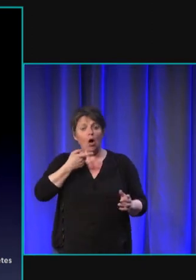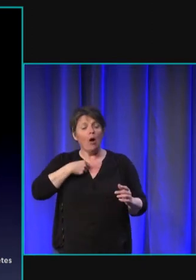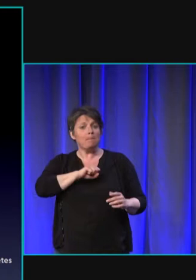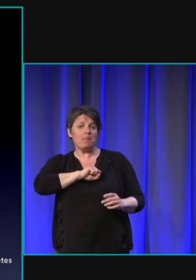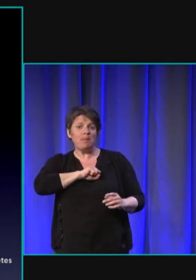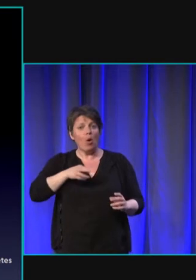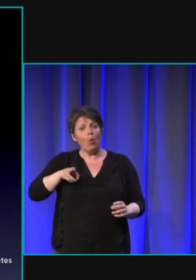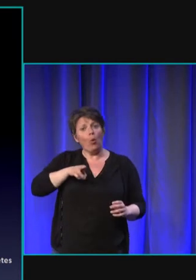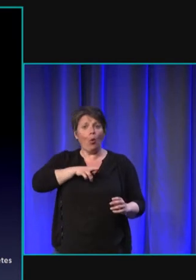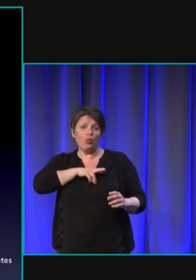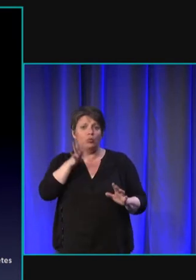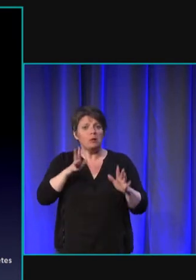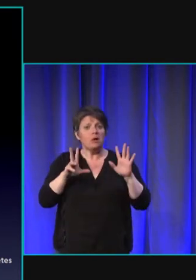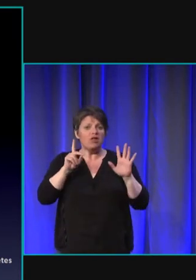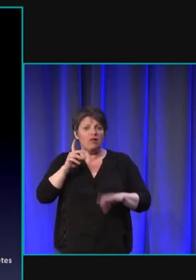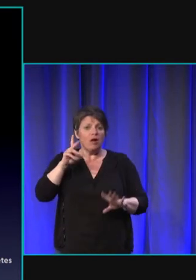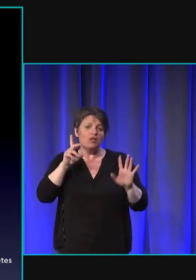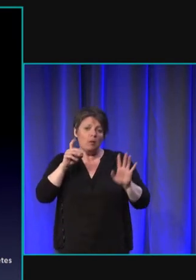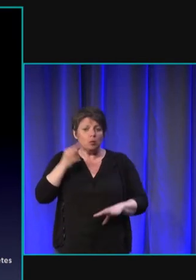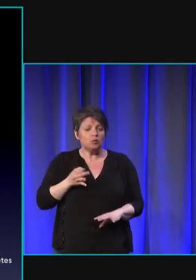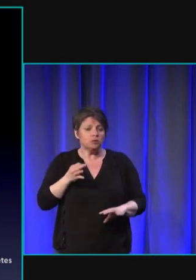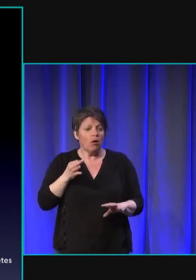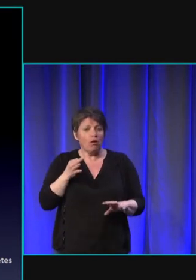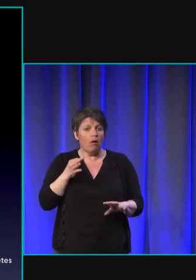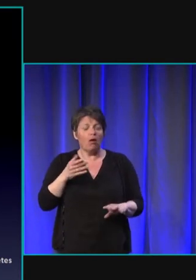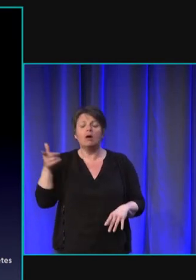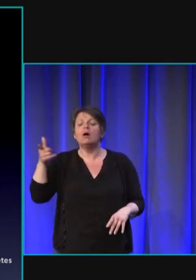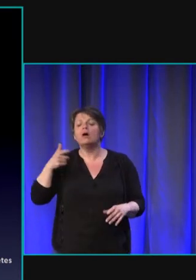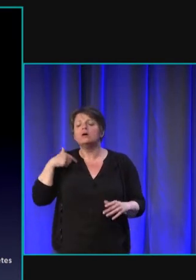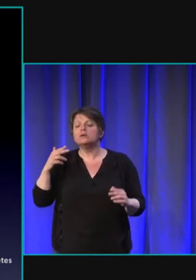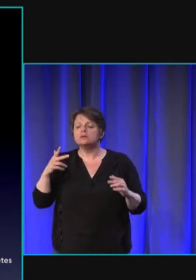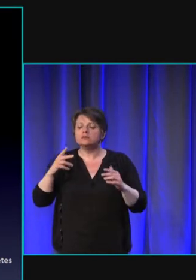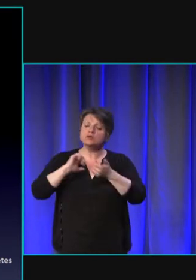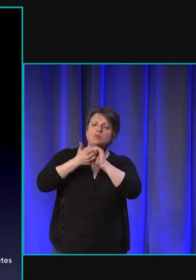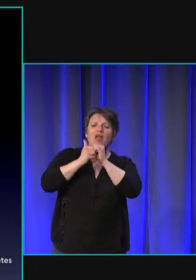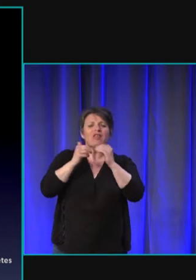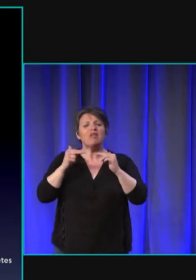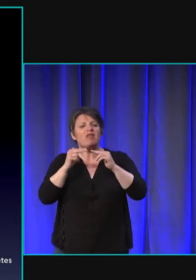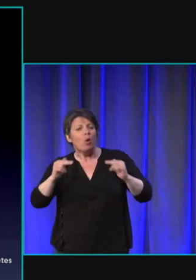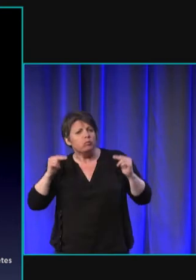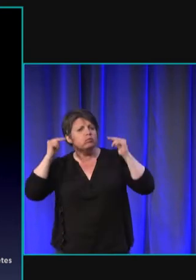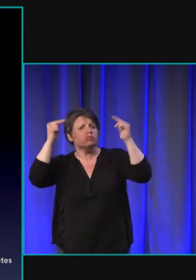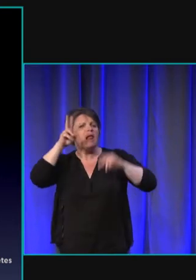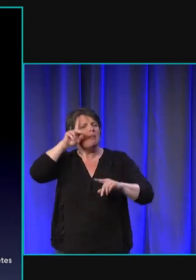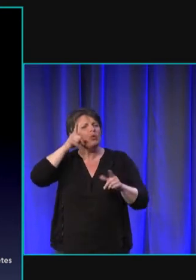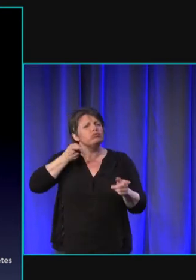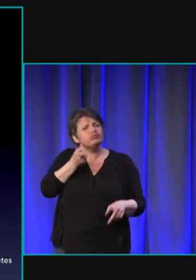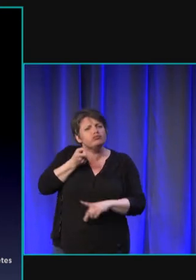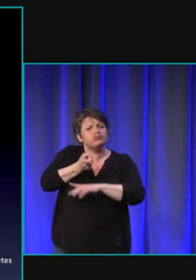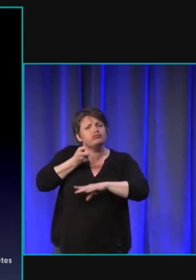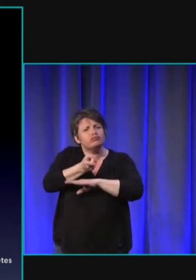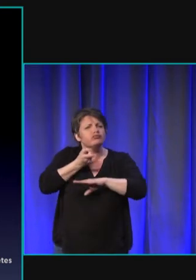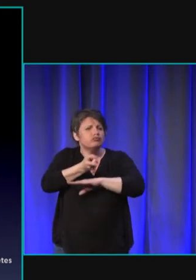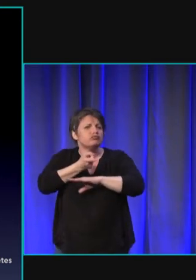leur fréquence cardiaque. C'est considérable. Les athlètes de haut niveau entraînant l'endurance, en blanc ici, voyez, en